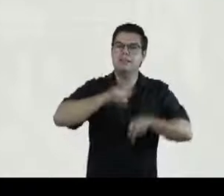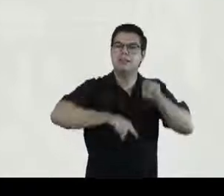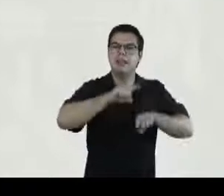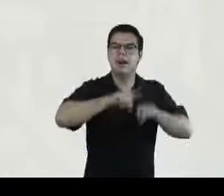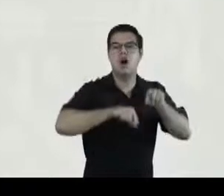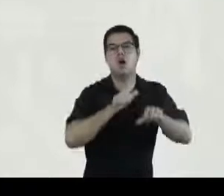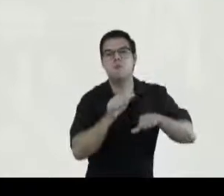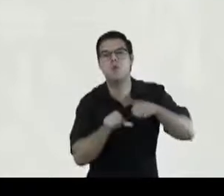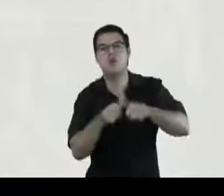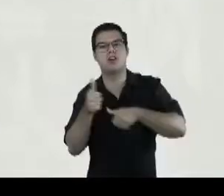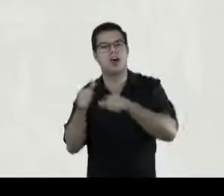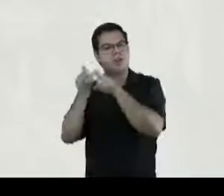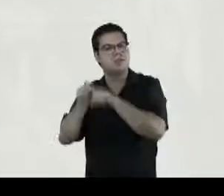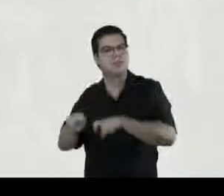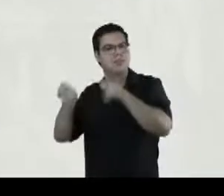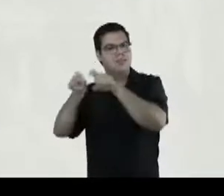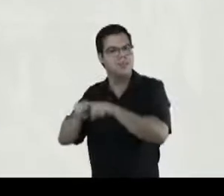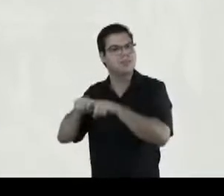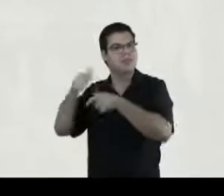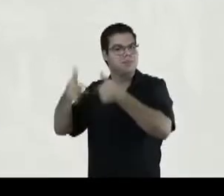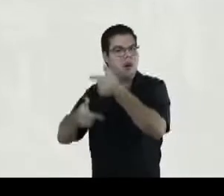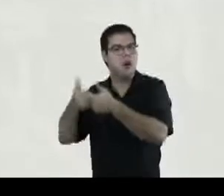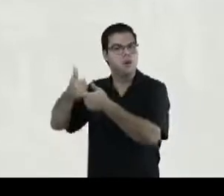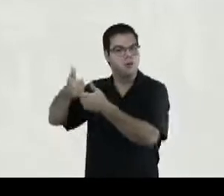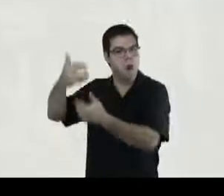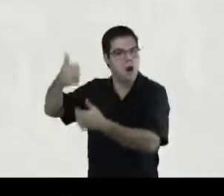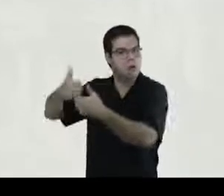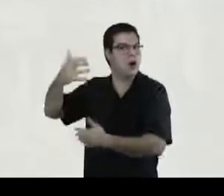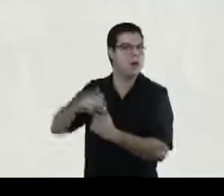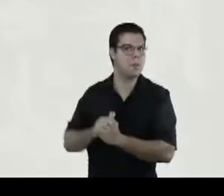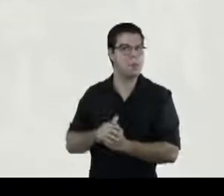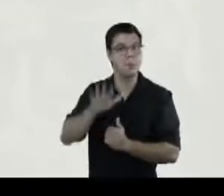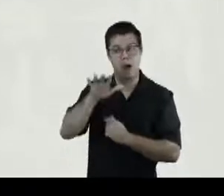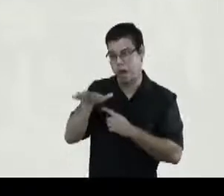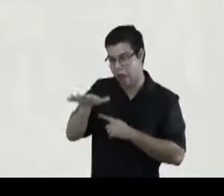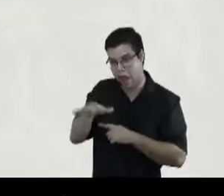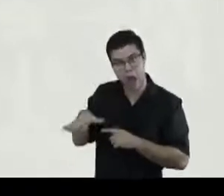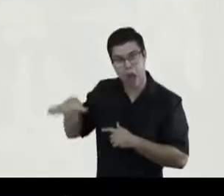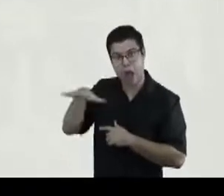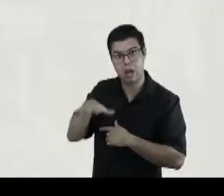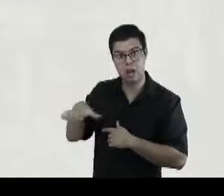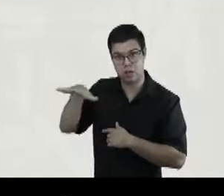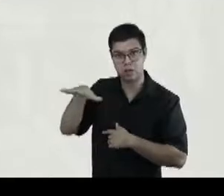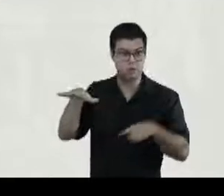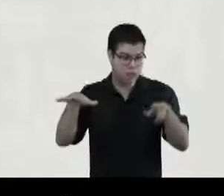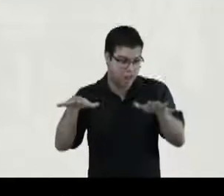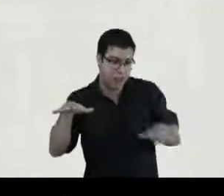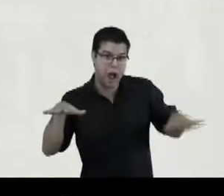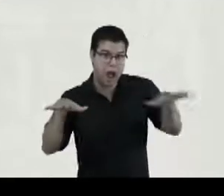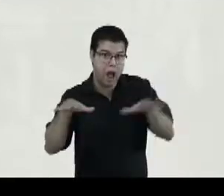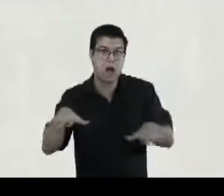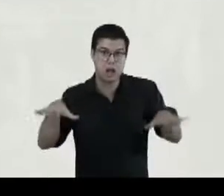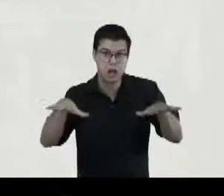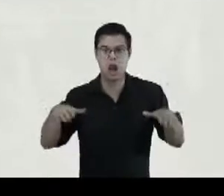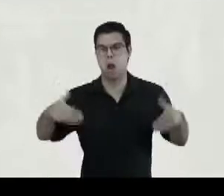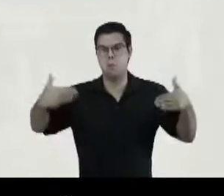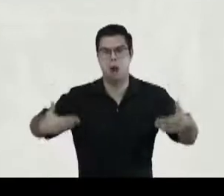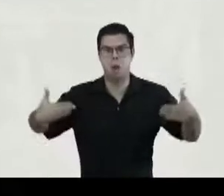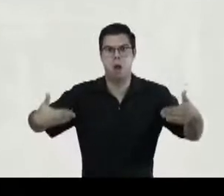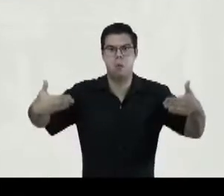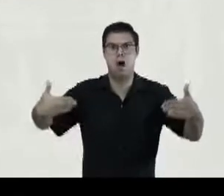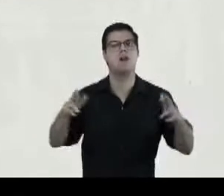mais les deux domaines ont évolué différemment. Les bibliothécaires ont été les premiers à informatiser leur